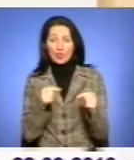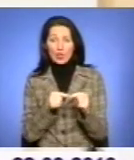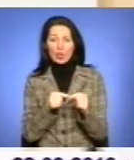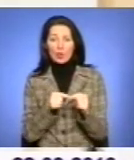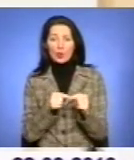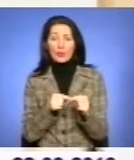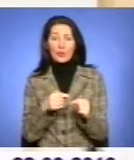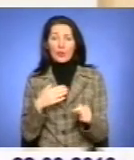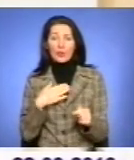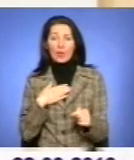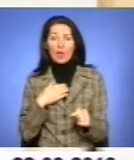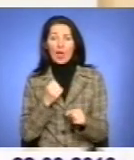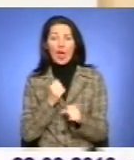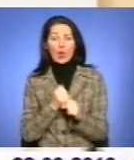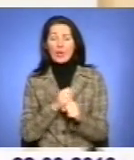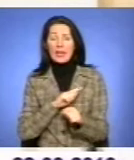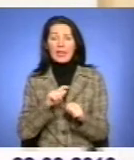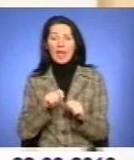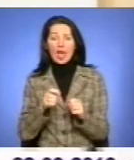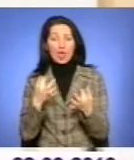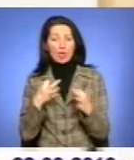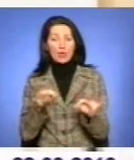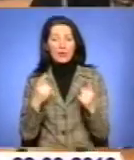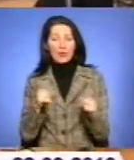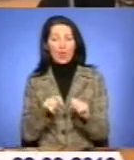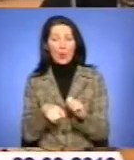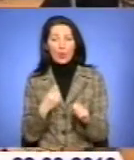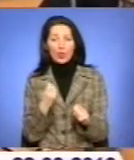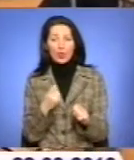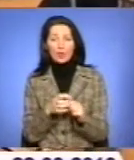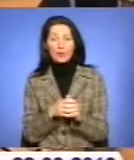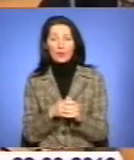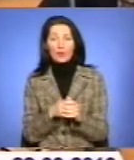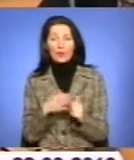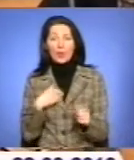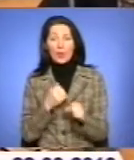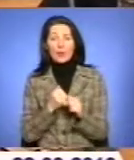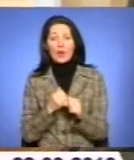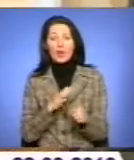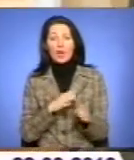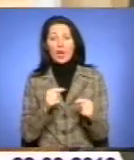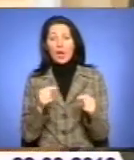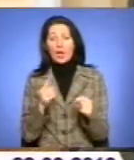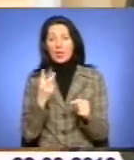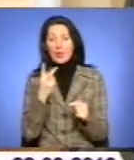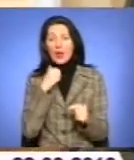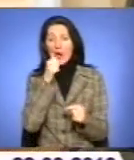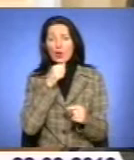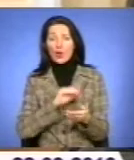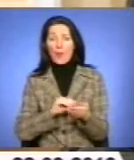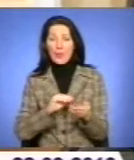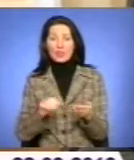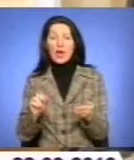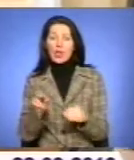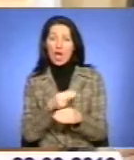не пропустить будь-яких порушень демократичної процедури. Ми працювали рівно 2 роки. І писали, і редагували